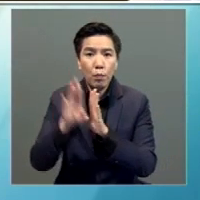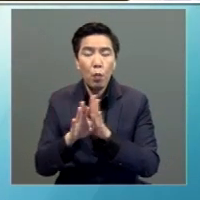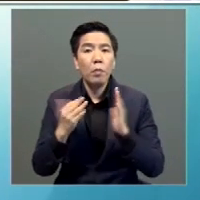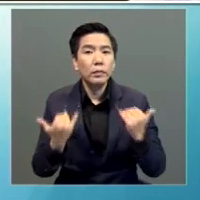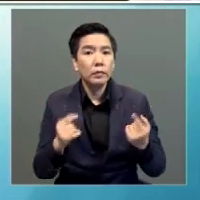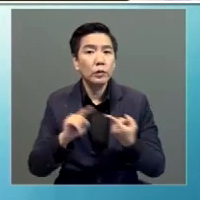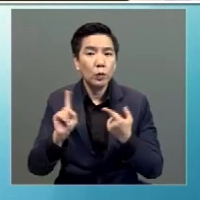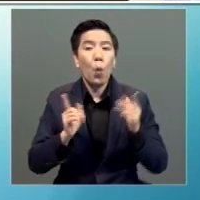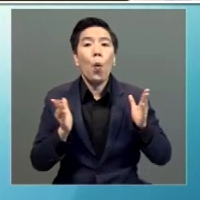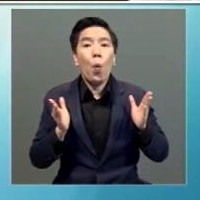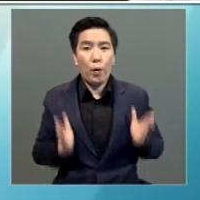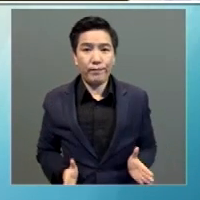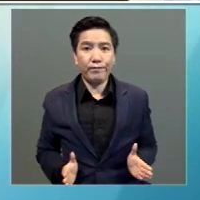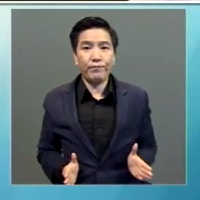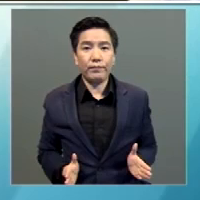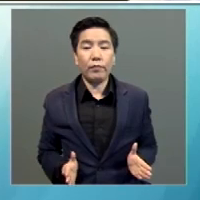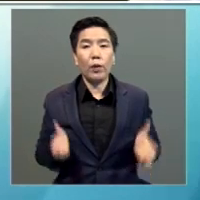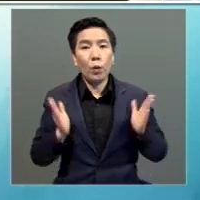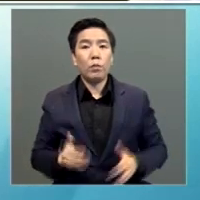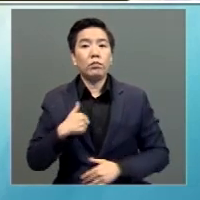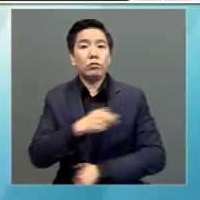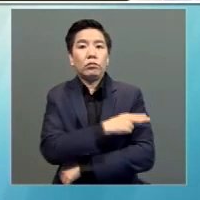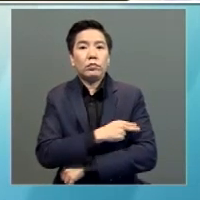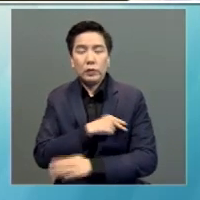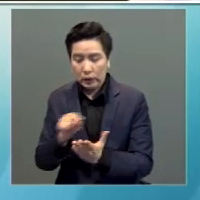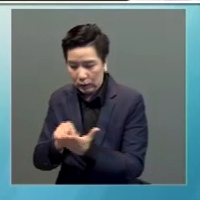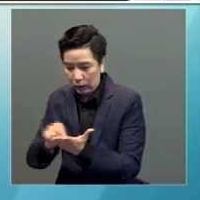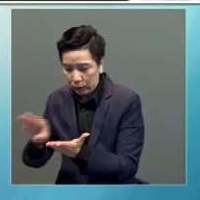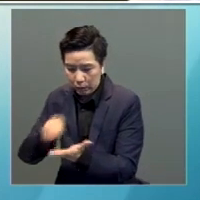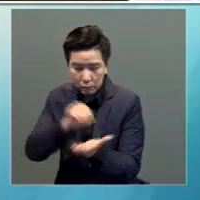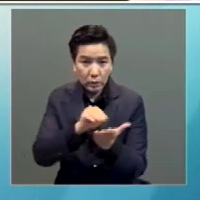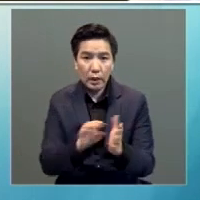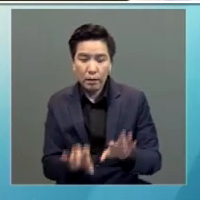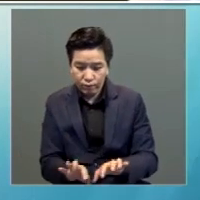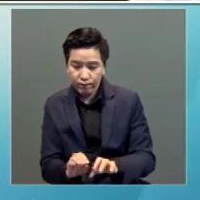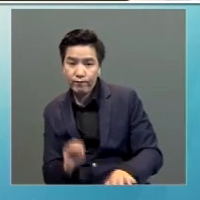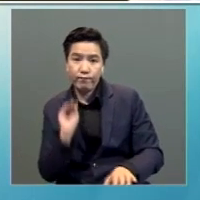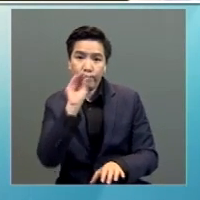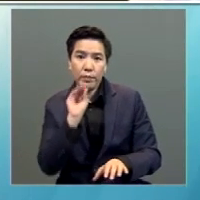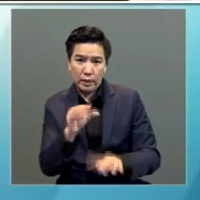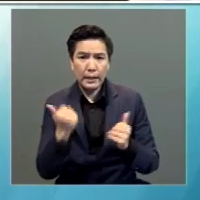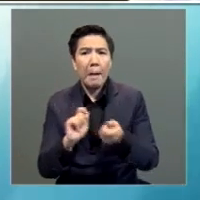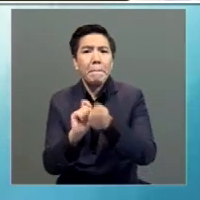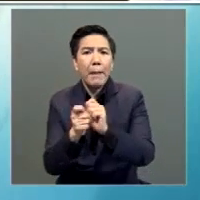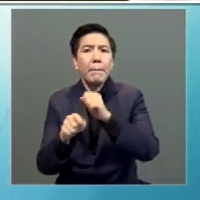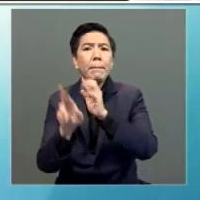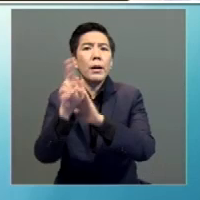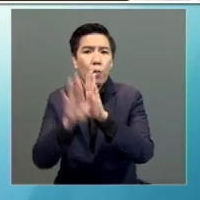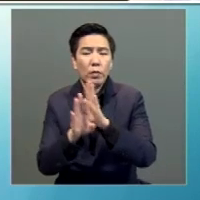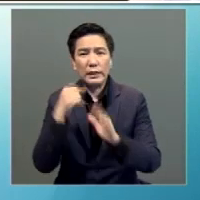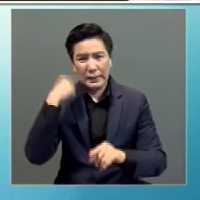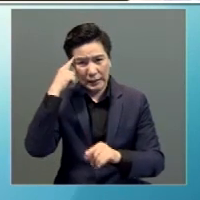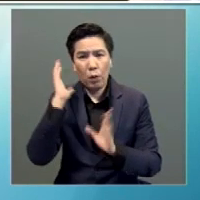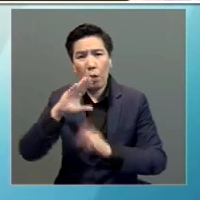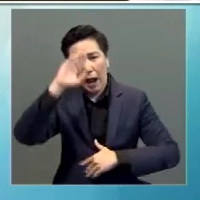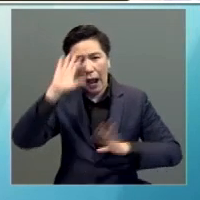ใช้บุคคลหมายถึงบุคลากรทางการแพทย์กรอกข้อมูลเข้ามาผ่านออนไลน์ซึ่งเราปรับระบบกันอยู่เชื่อว่าน่าจะ